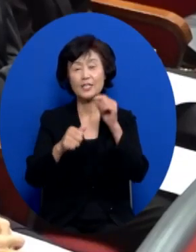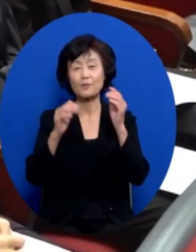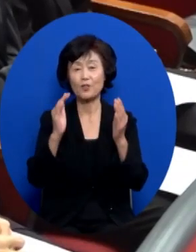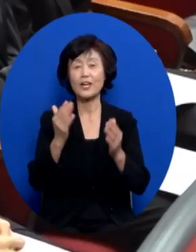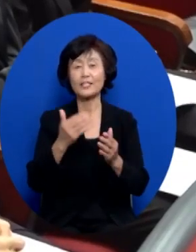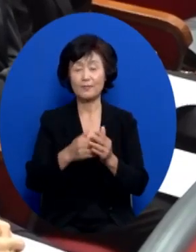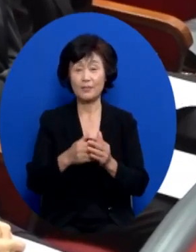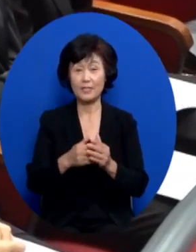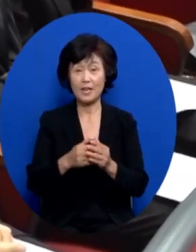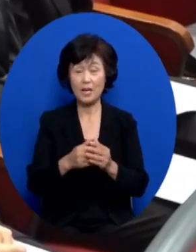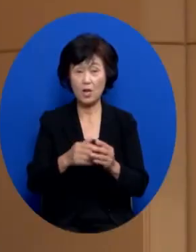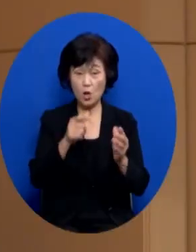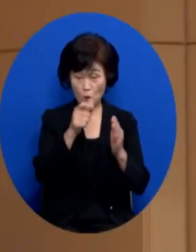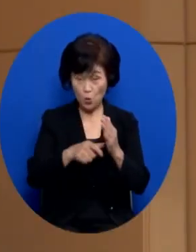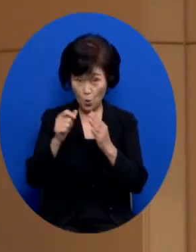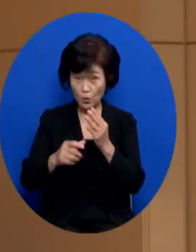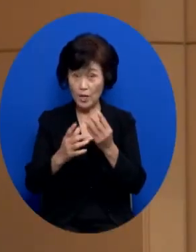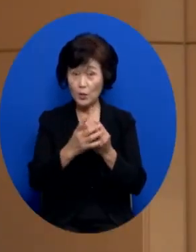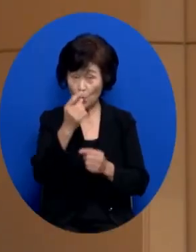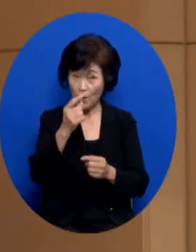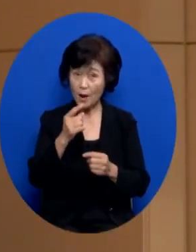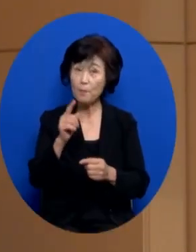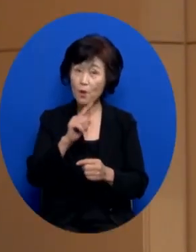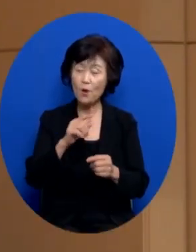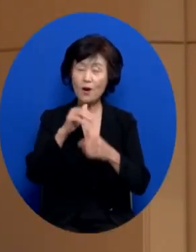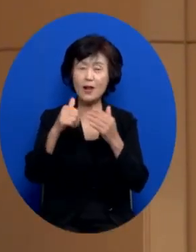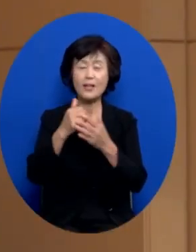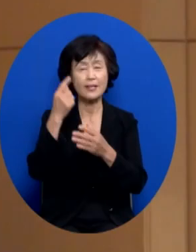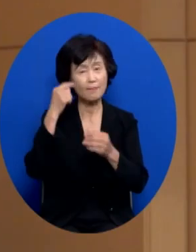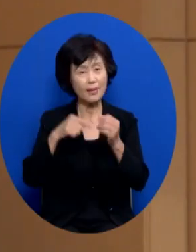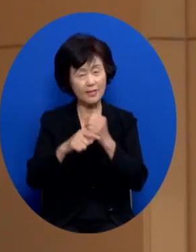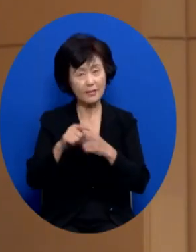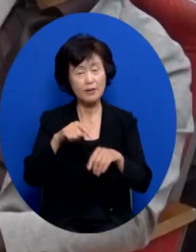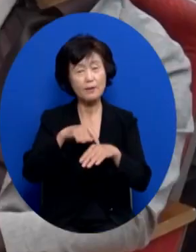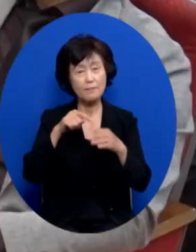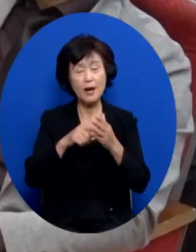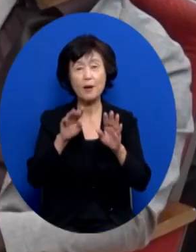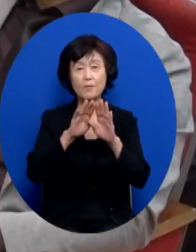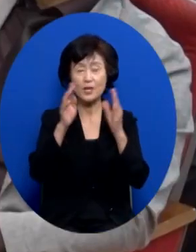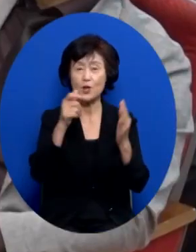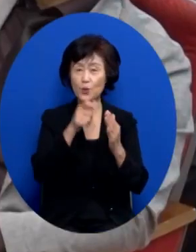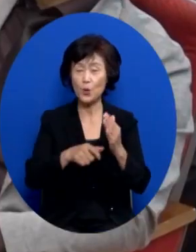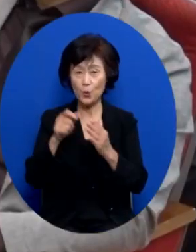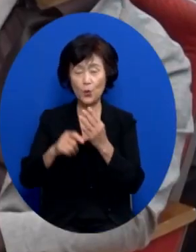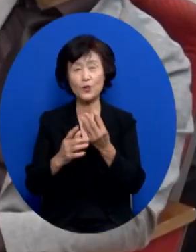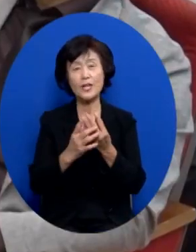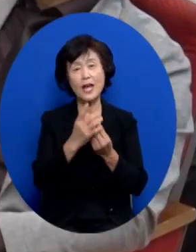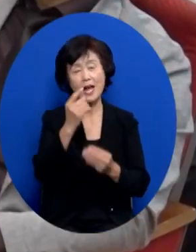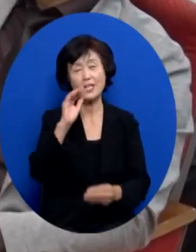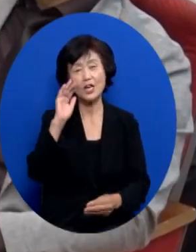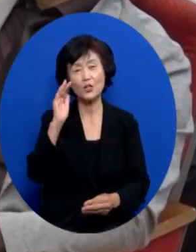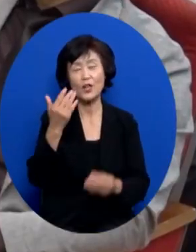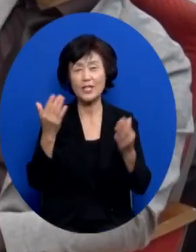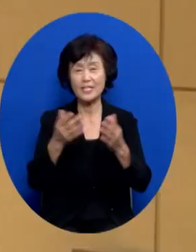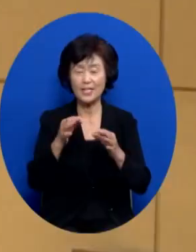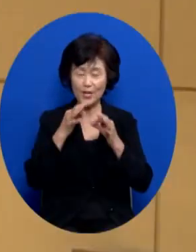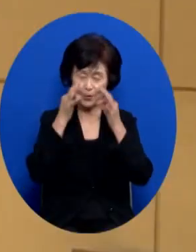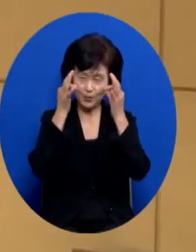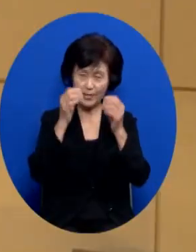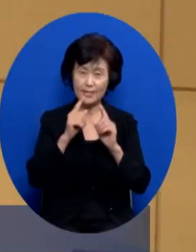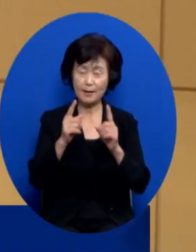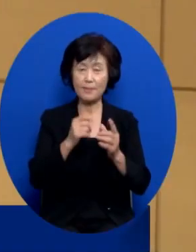초계작은 교단의 통과문 하나님의 뜻이라면서 마음을 열고 교단이 하나되는 일에 최선을 다할 것이라고 말했습니다